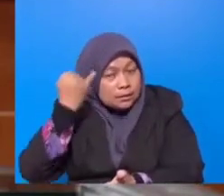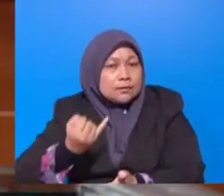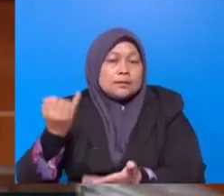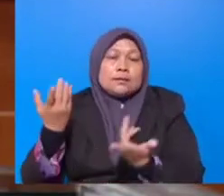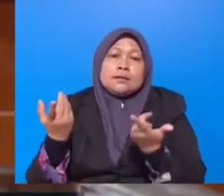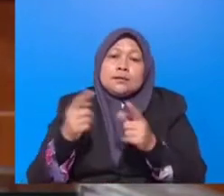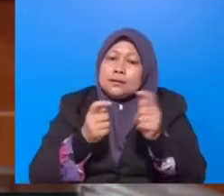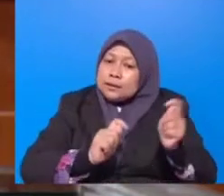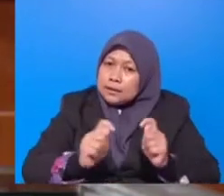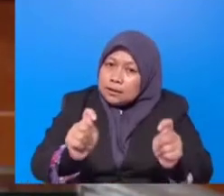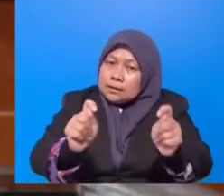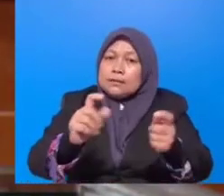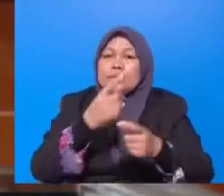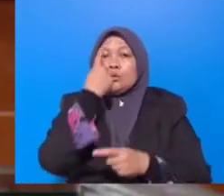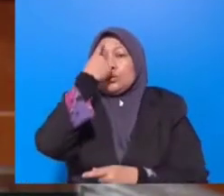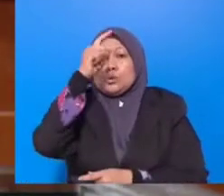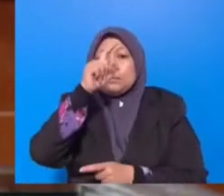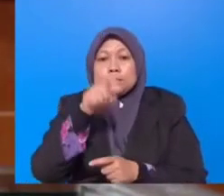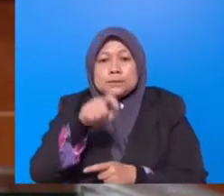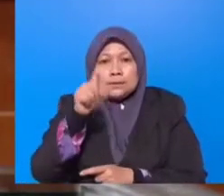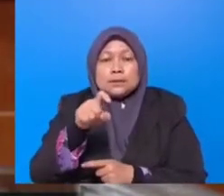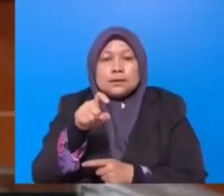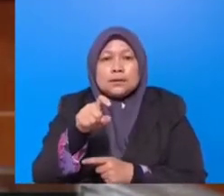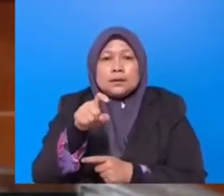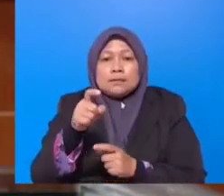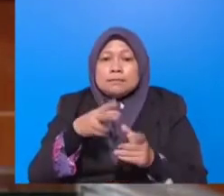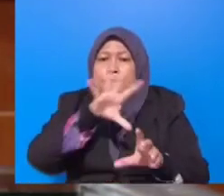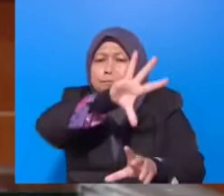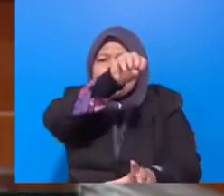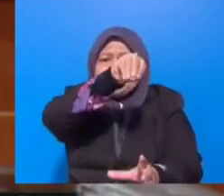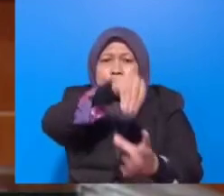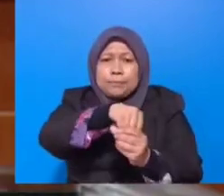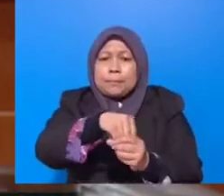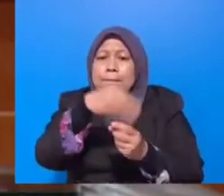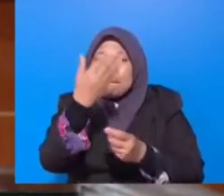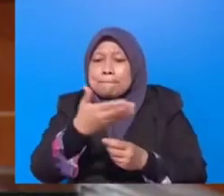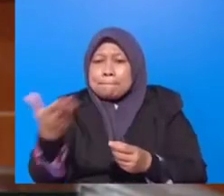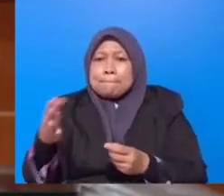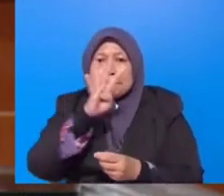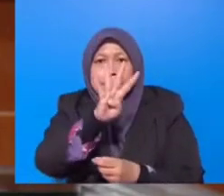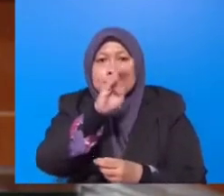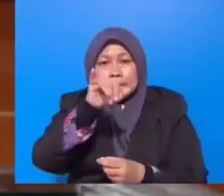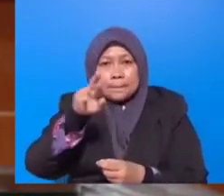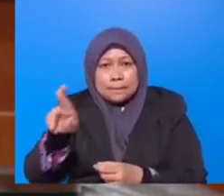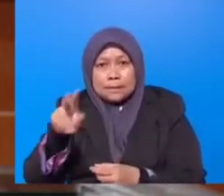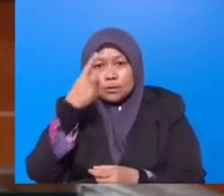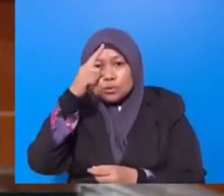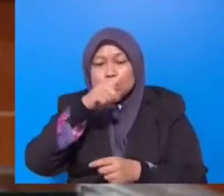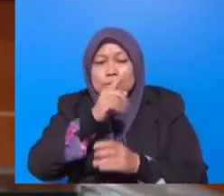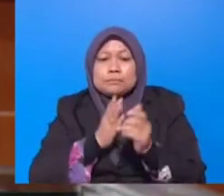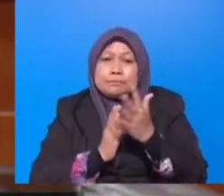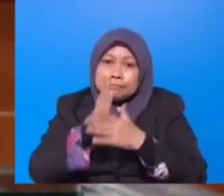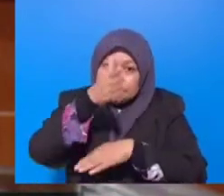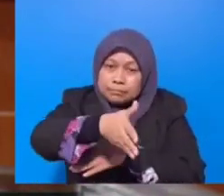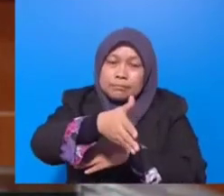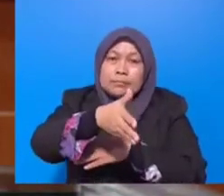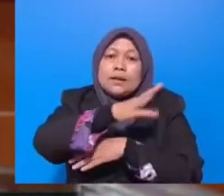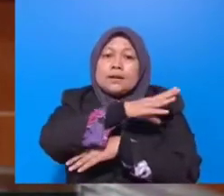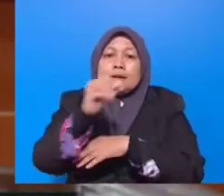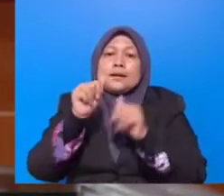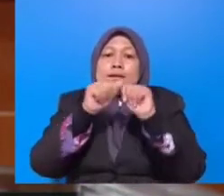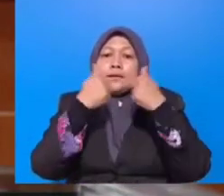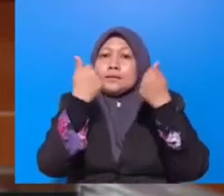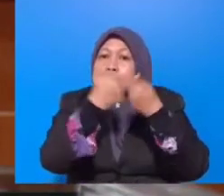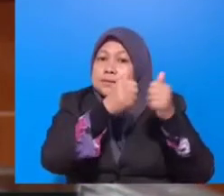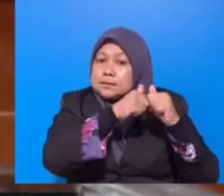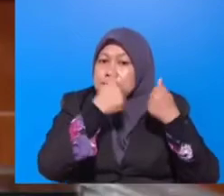program dan tindakan dalam memastikan Penerapan nilai elemen Fortuner merentas kepiti dan